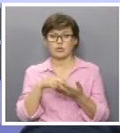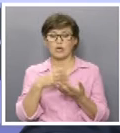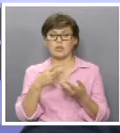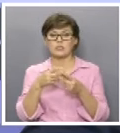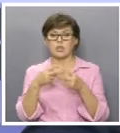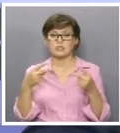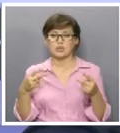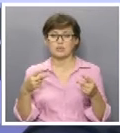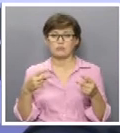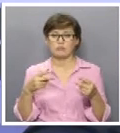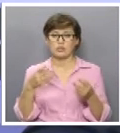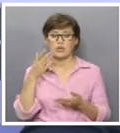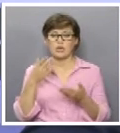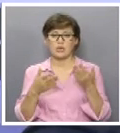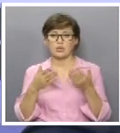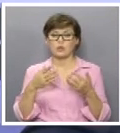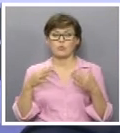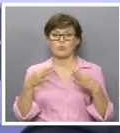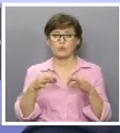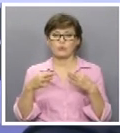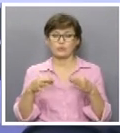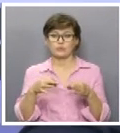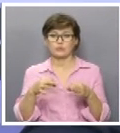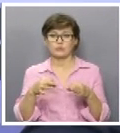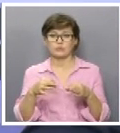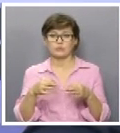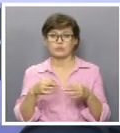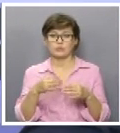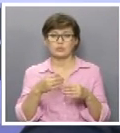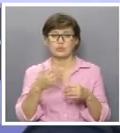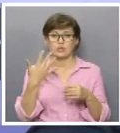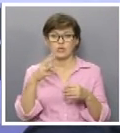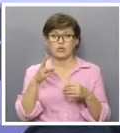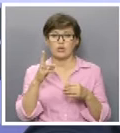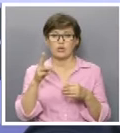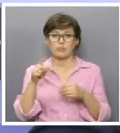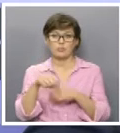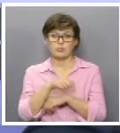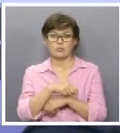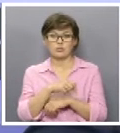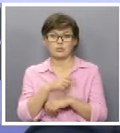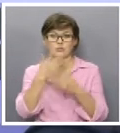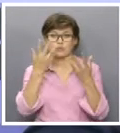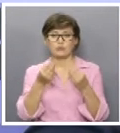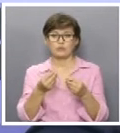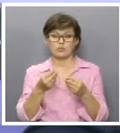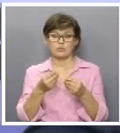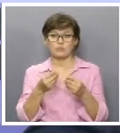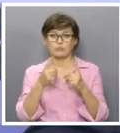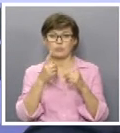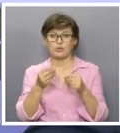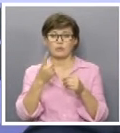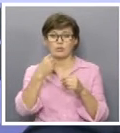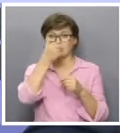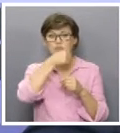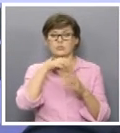салыстыратын болсок, эгер көлүгүңүз сиздин жагда 50 км жүрөтүн болсоңуз күнүнө, онда сиз бир жылдын